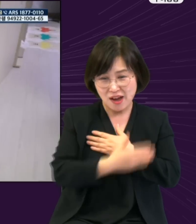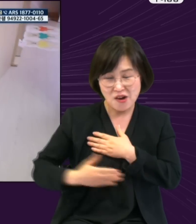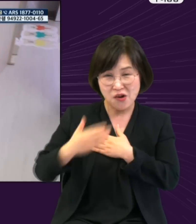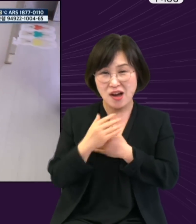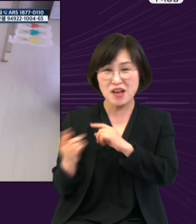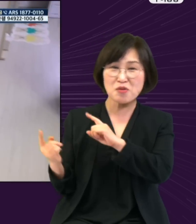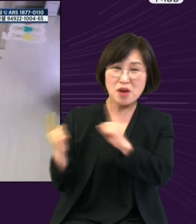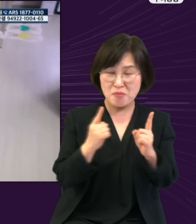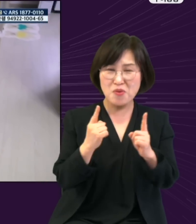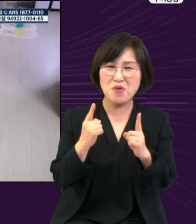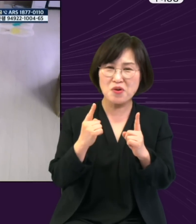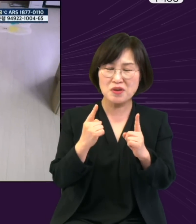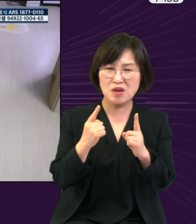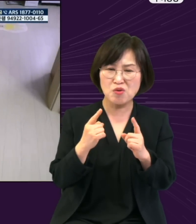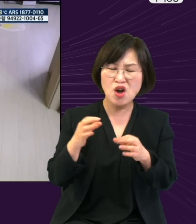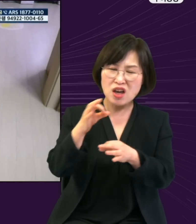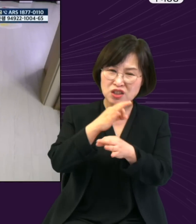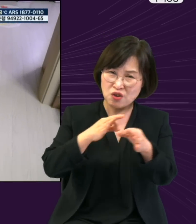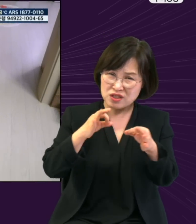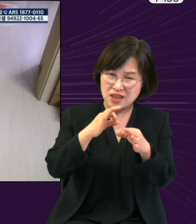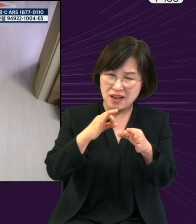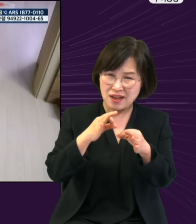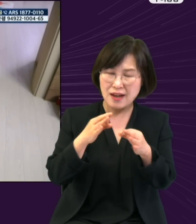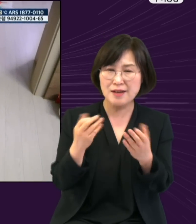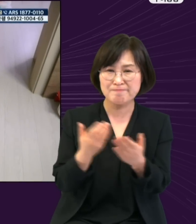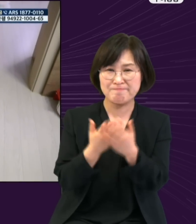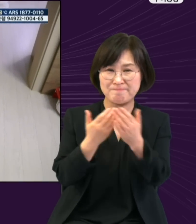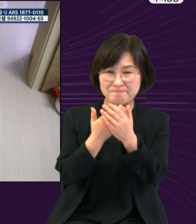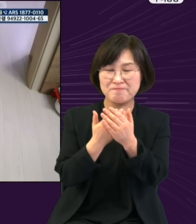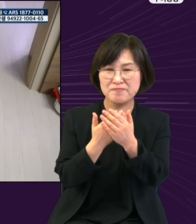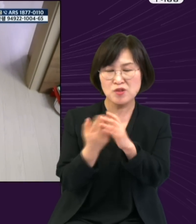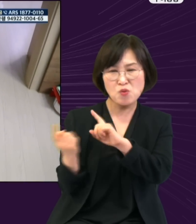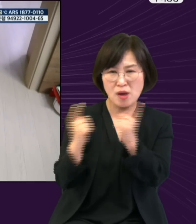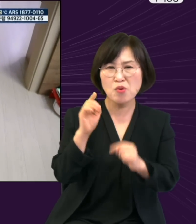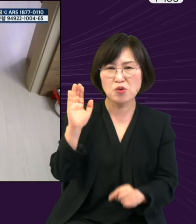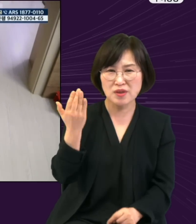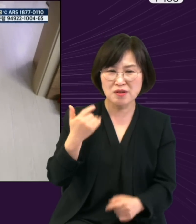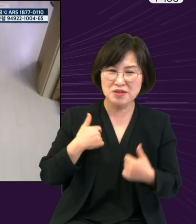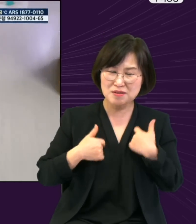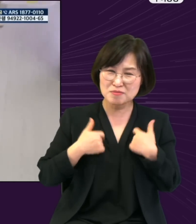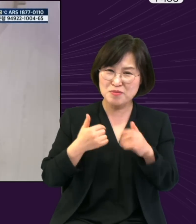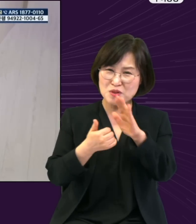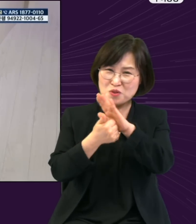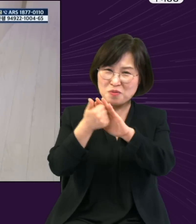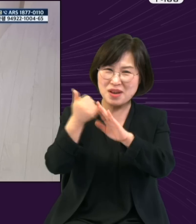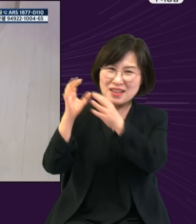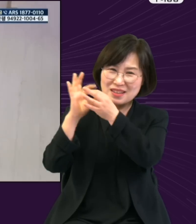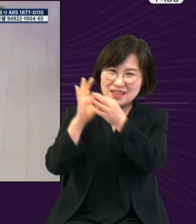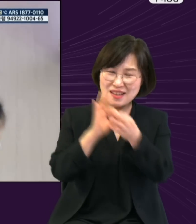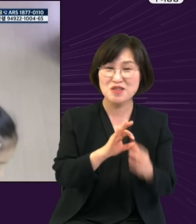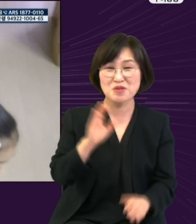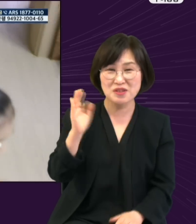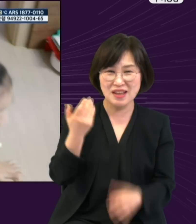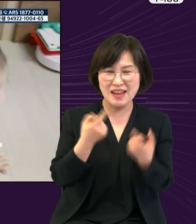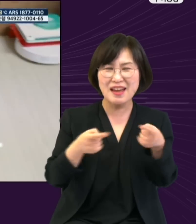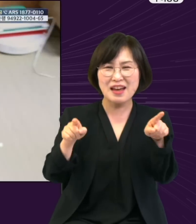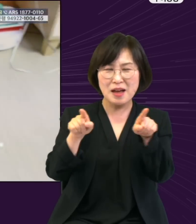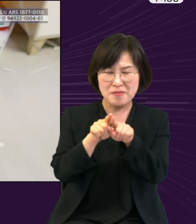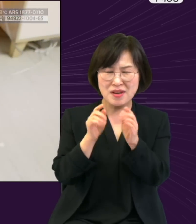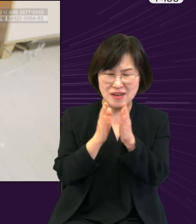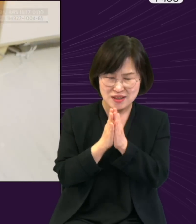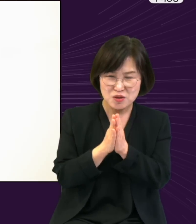필요한 재정이 잘 채워져서 이 가정에 기쁨과 소망이 끊이지 않도록 함께 기도해